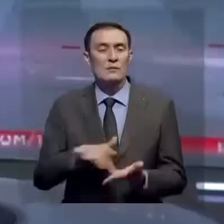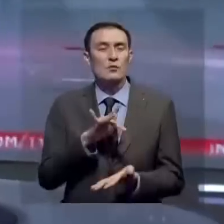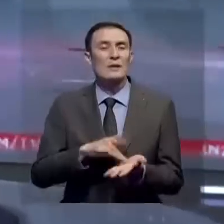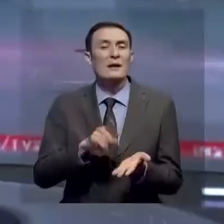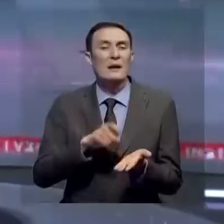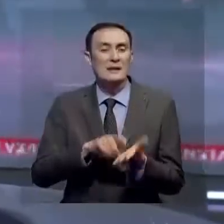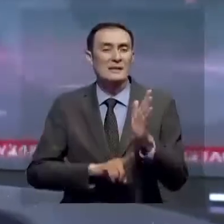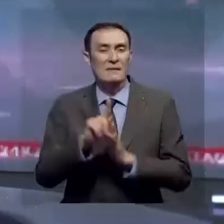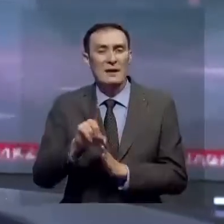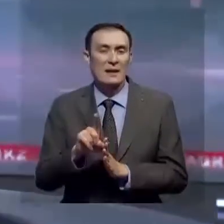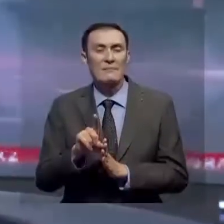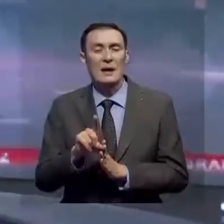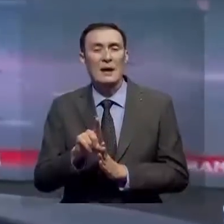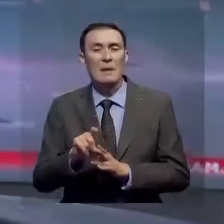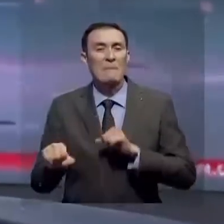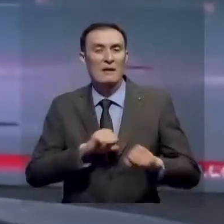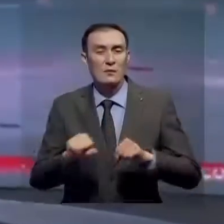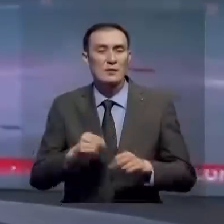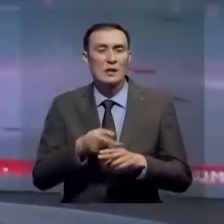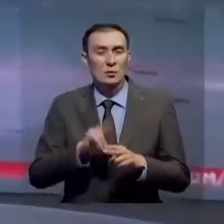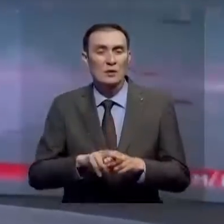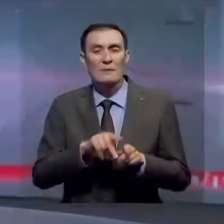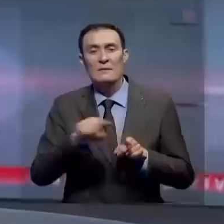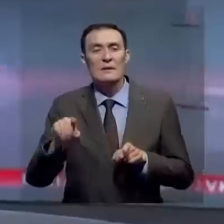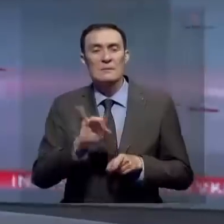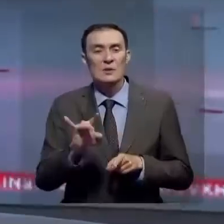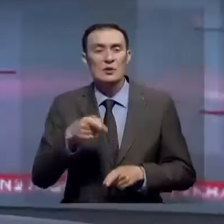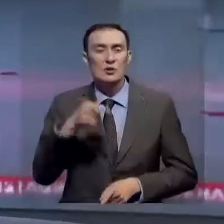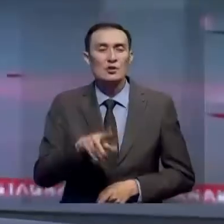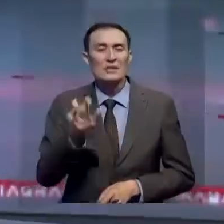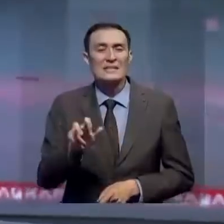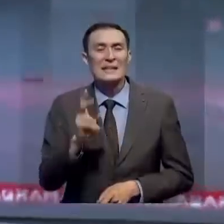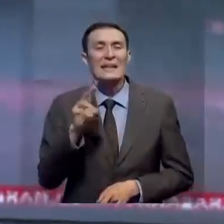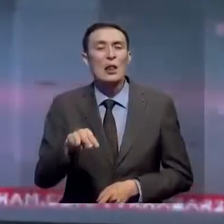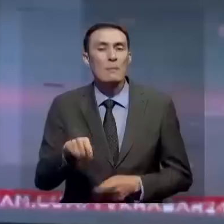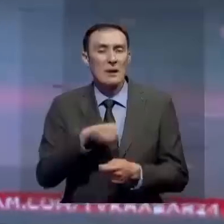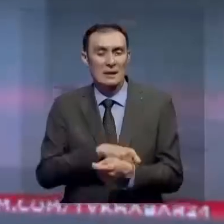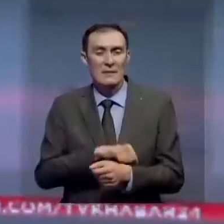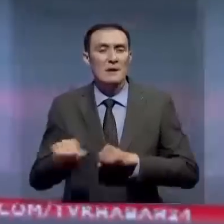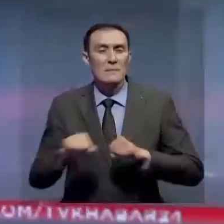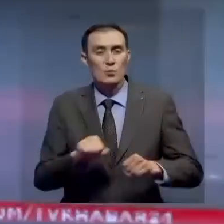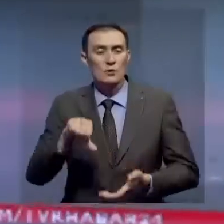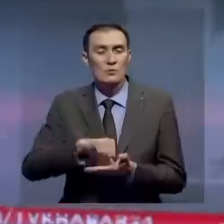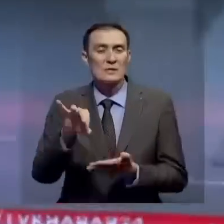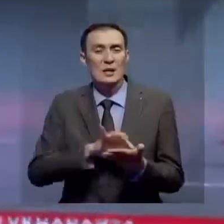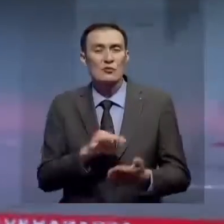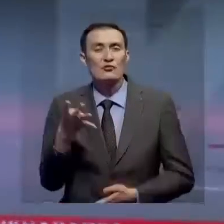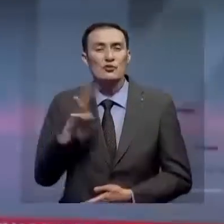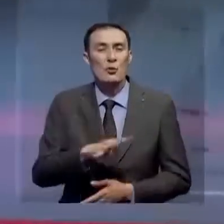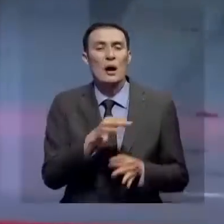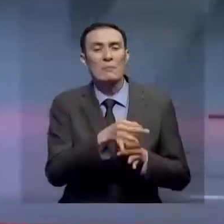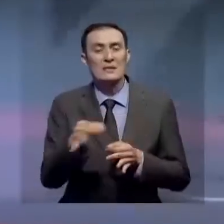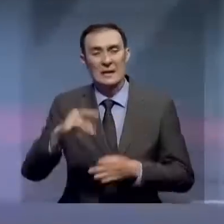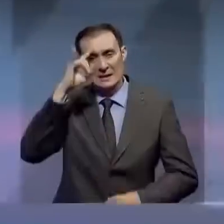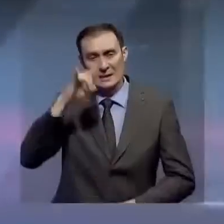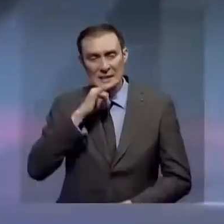Сегодня в Караганде стартовали марафонцы, которые преодолеют дистанцию в 1300 километров. Бегуны побывают сразу в